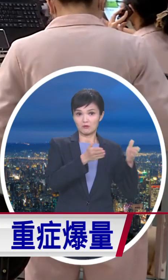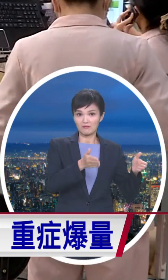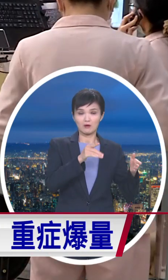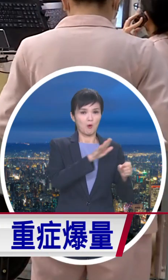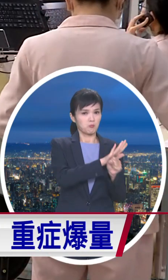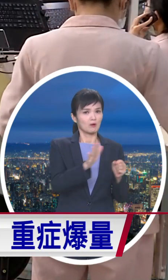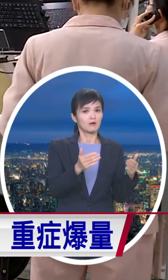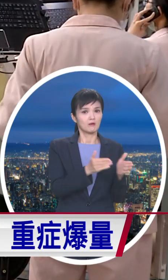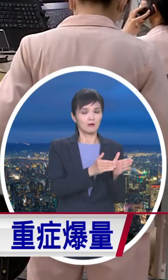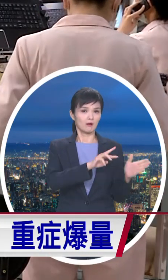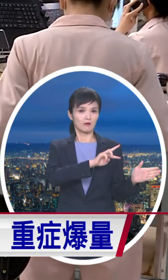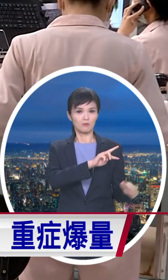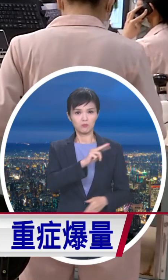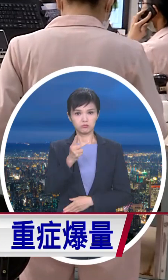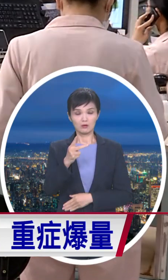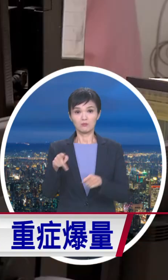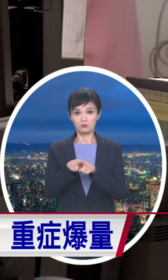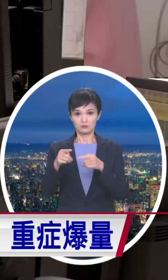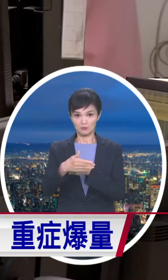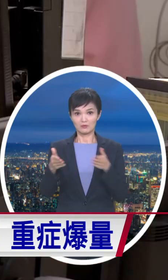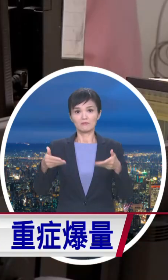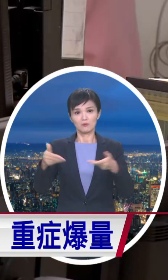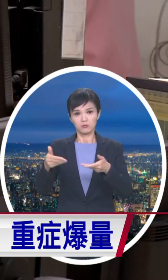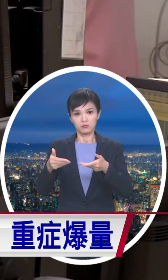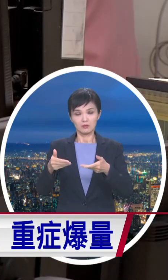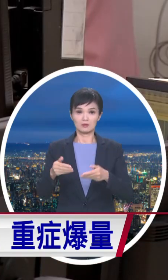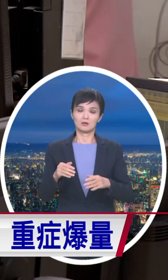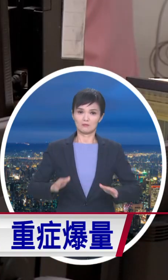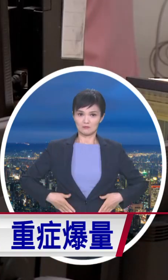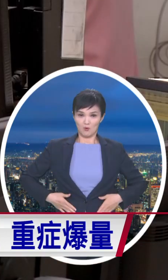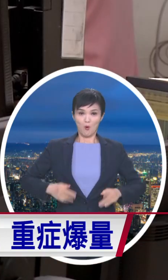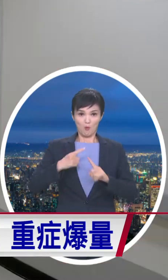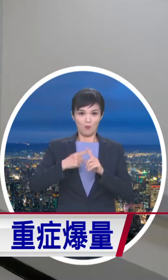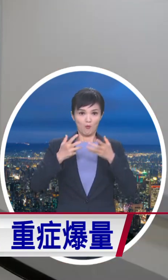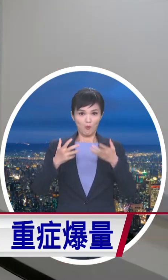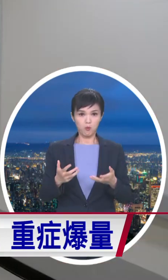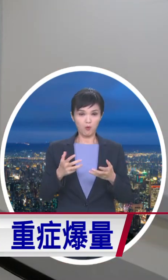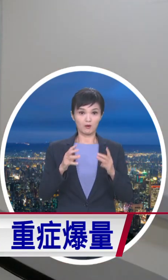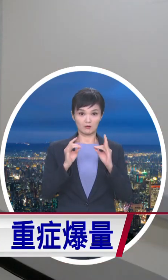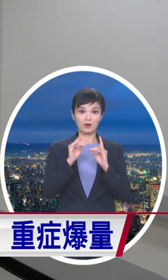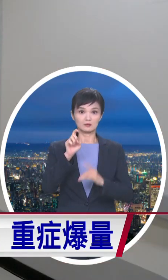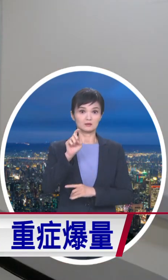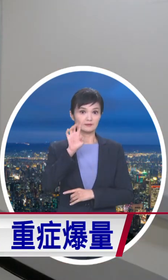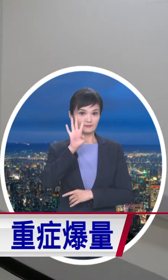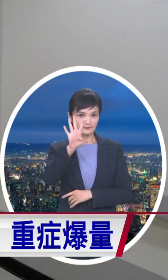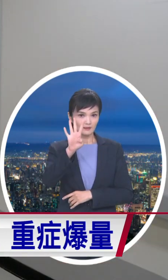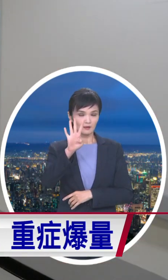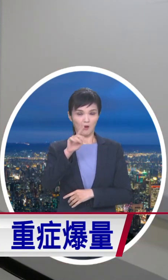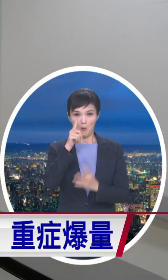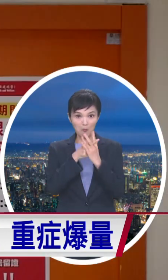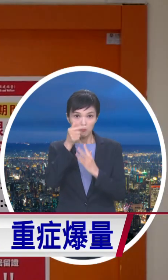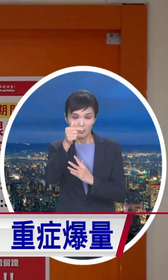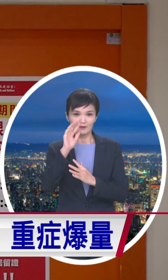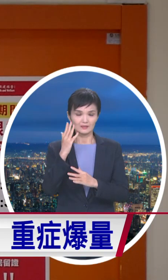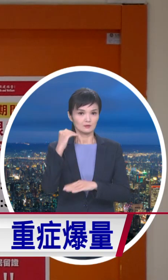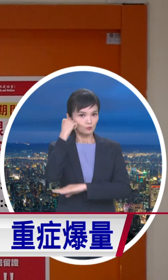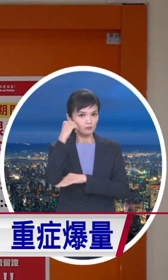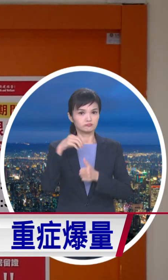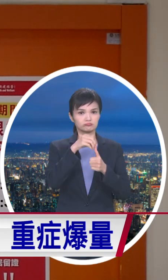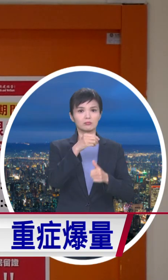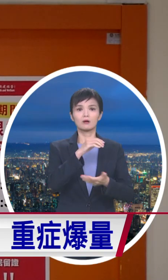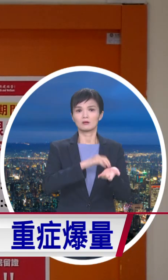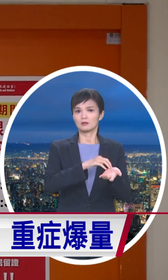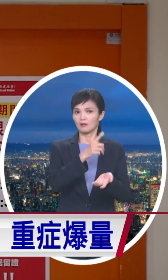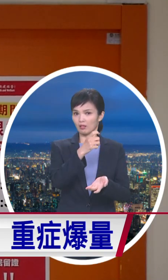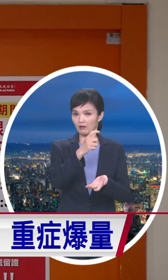满，只能够在普通病房继续治疗。急诊在最严重的时候，曾经有14床确诊，但却没有办法住院。台北